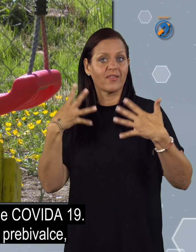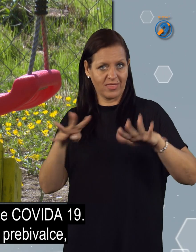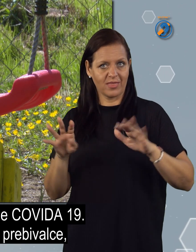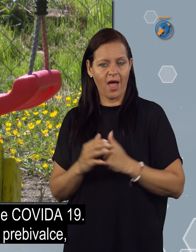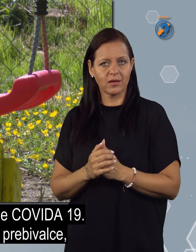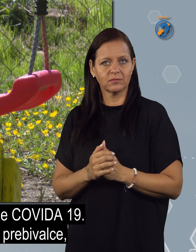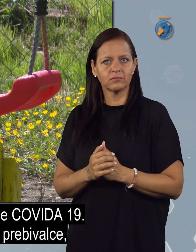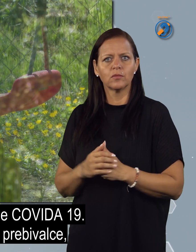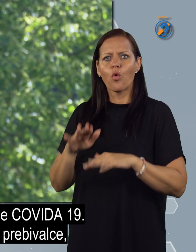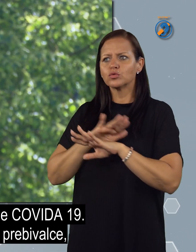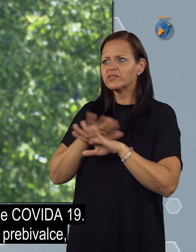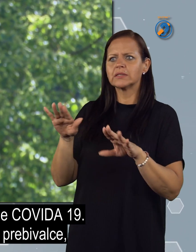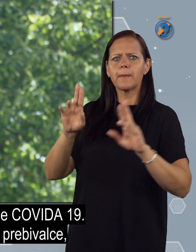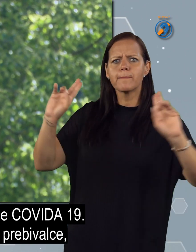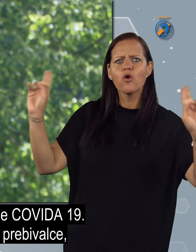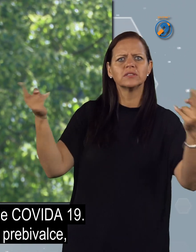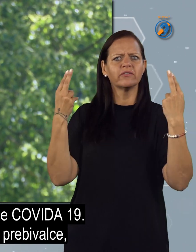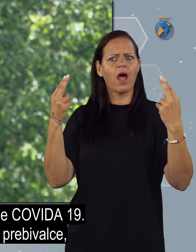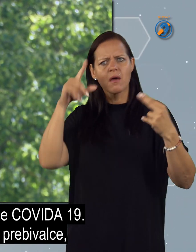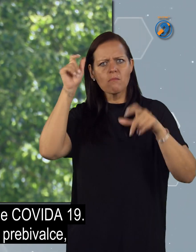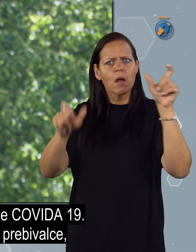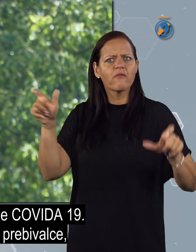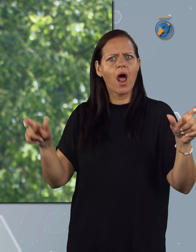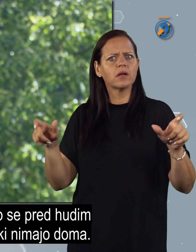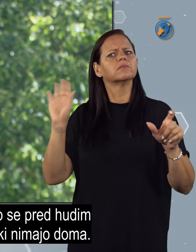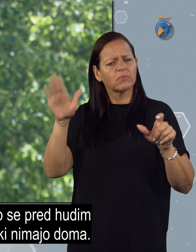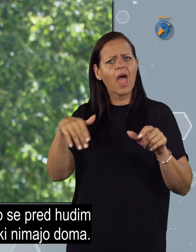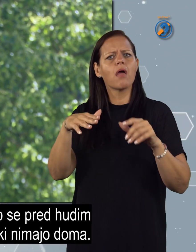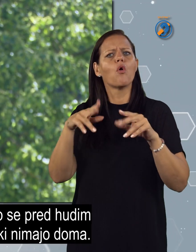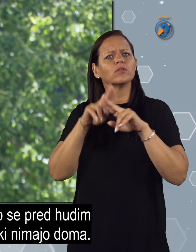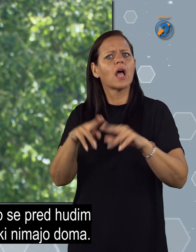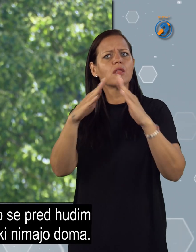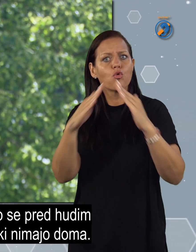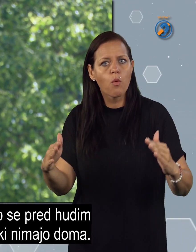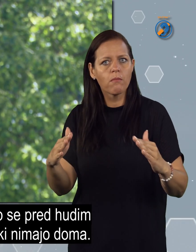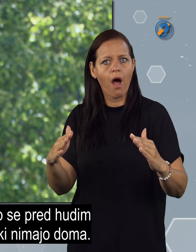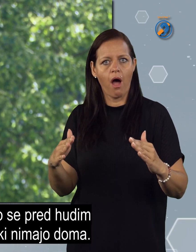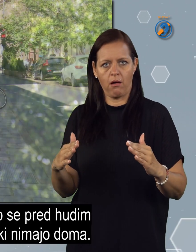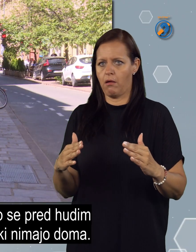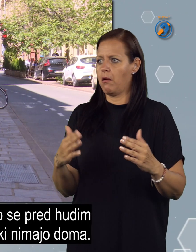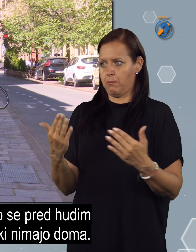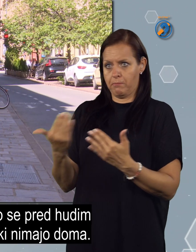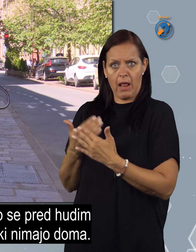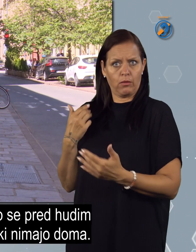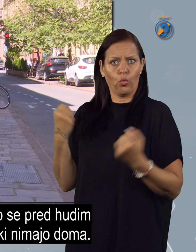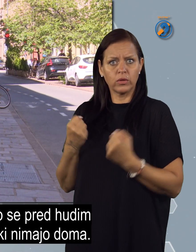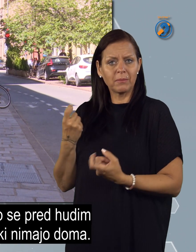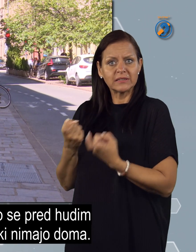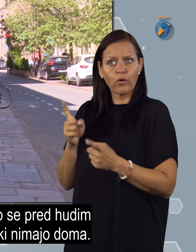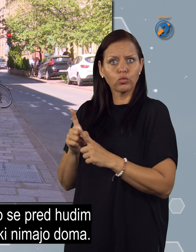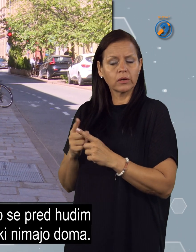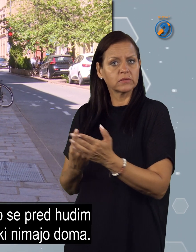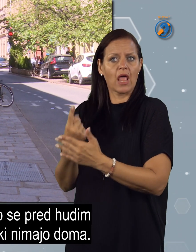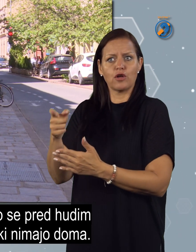COVID-19. Ko so vsi pozivali prebivalce naj ostanejo doma, so se pred hudim izzivom znašli ljudje,